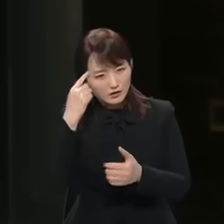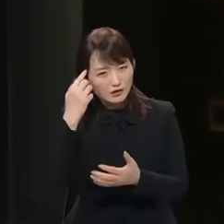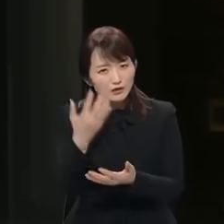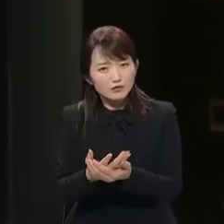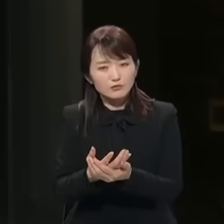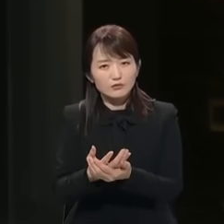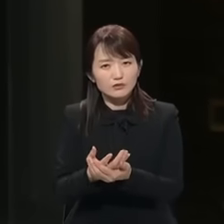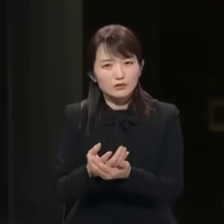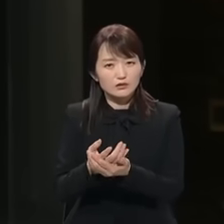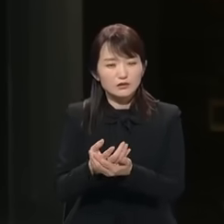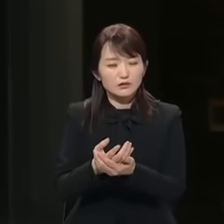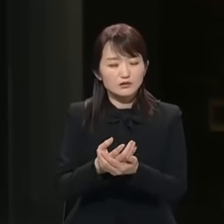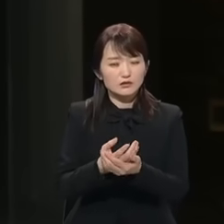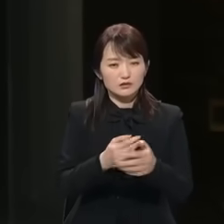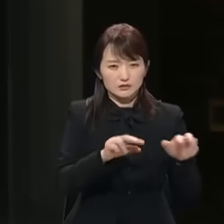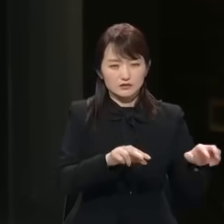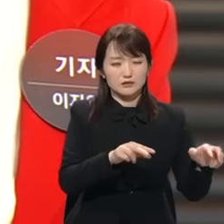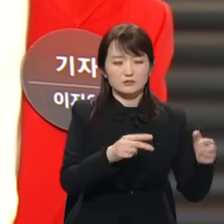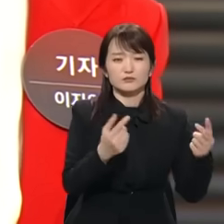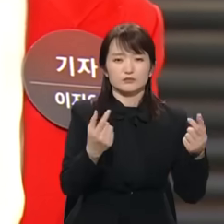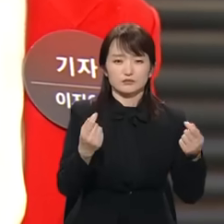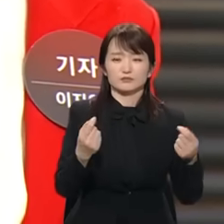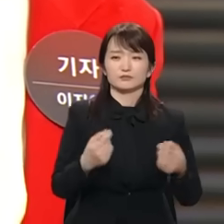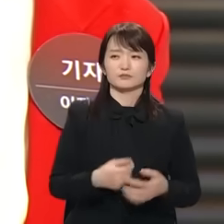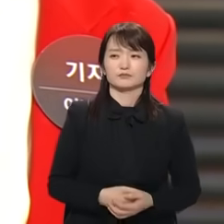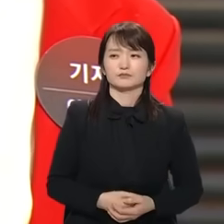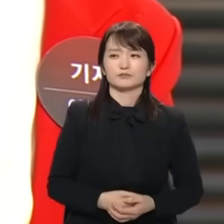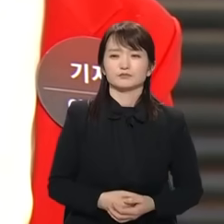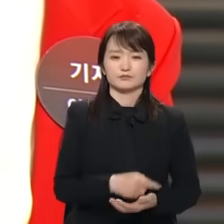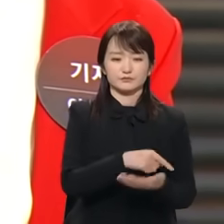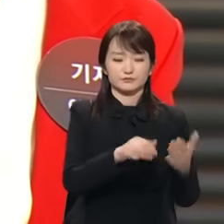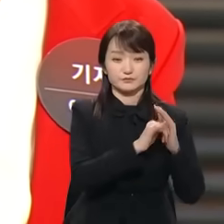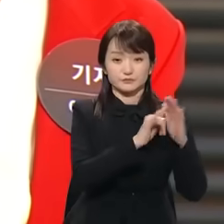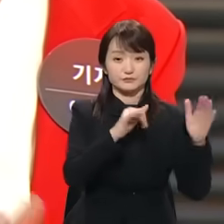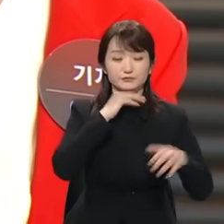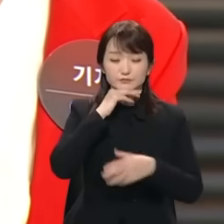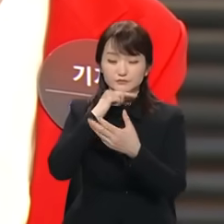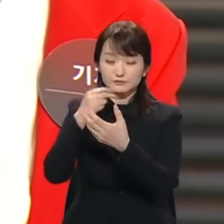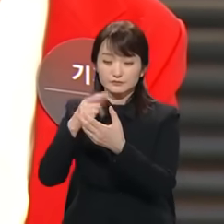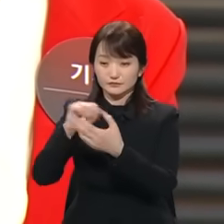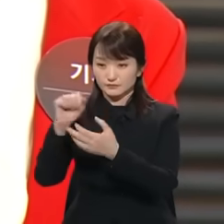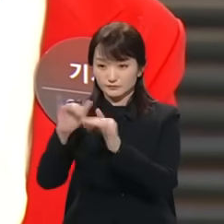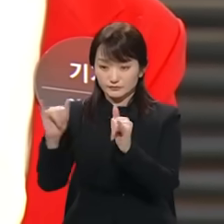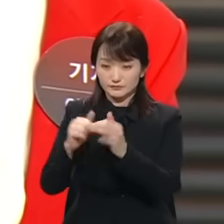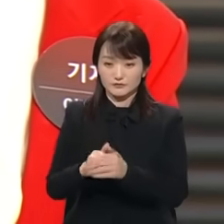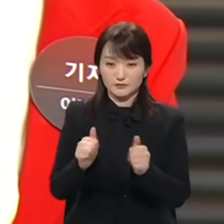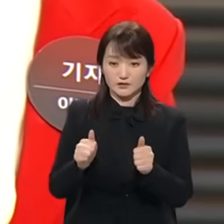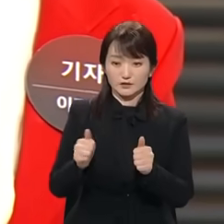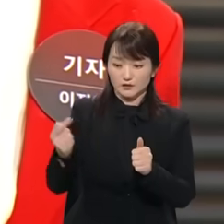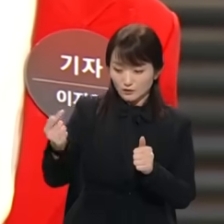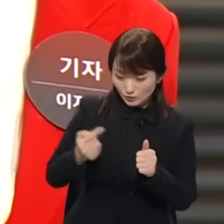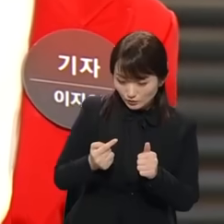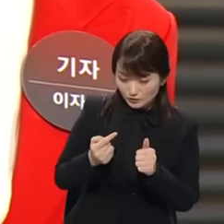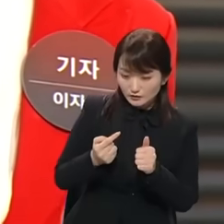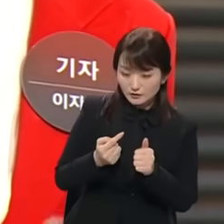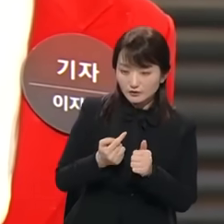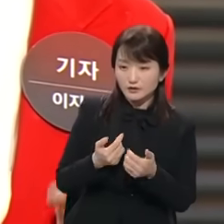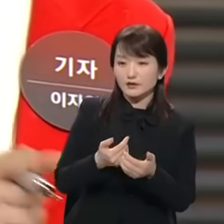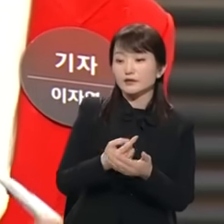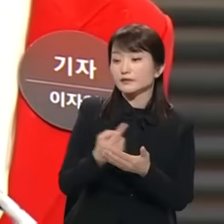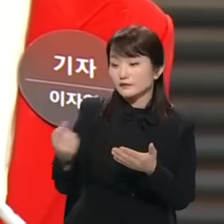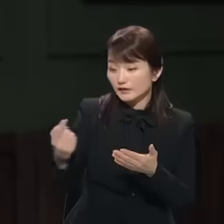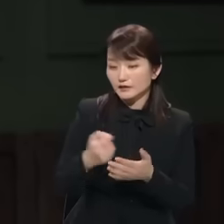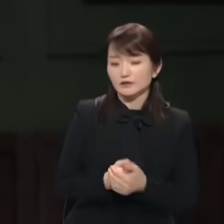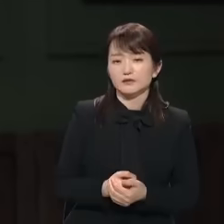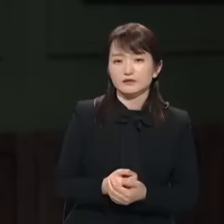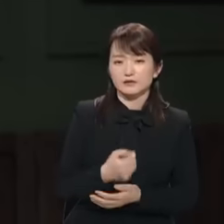모습이에요 지금네이 유족들에 따르면요이 80대 가해운전자가 법정에 들어갈 때 나갈 때 교도관 한두 명이 붙어서